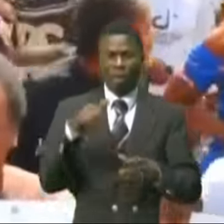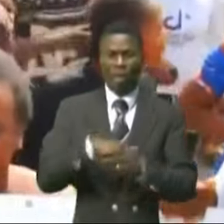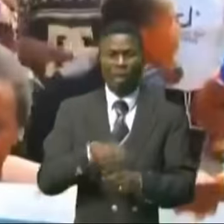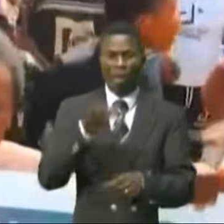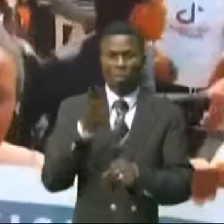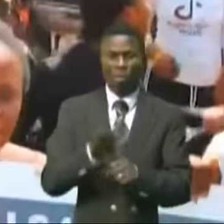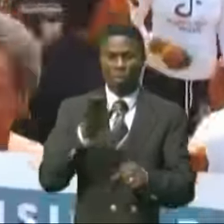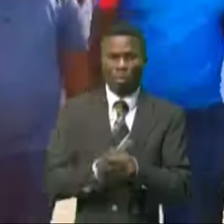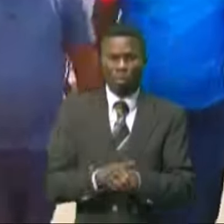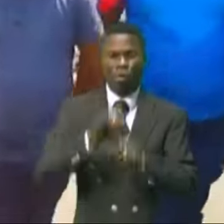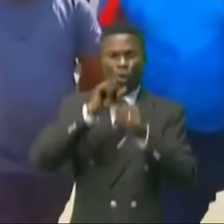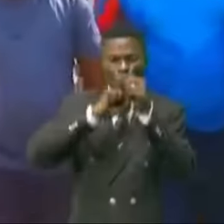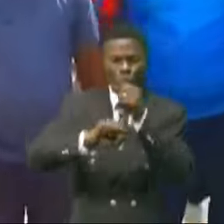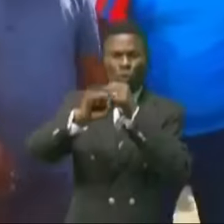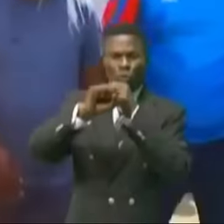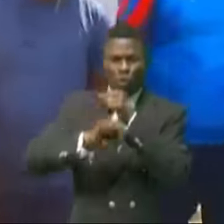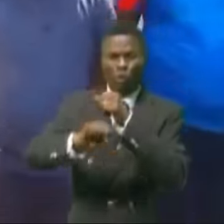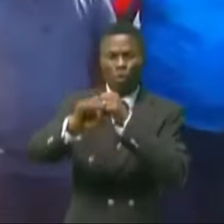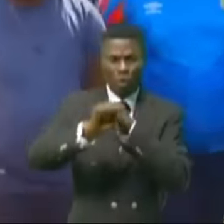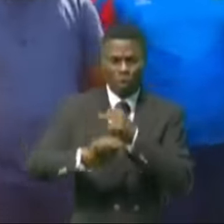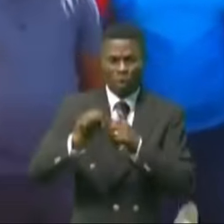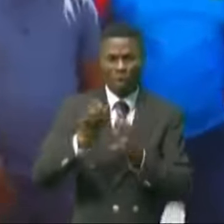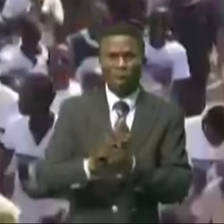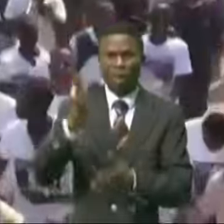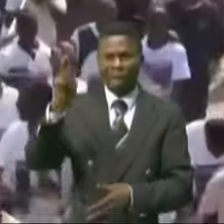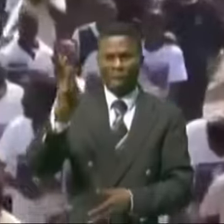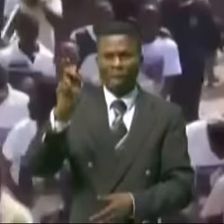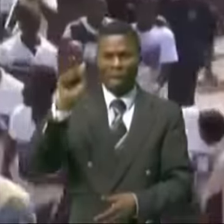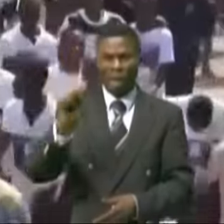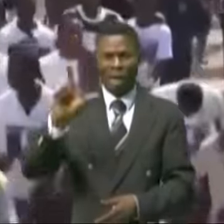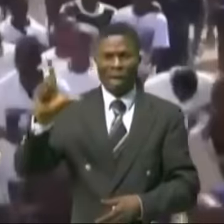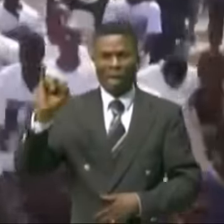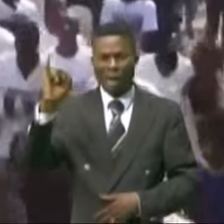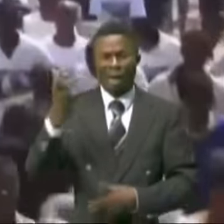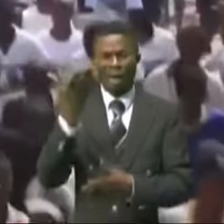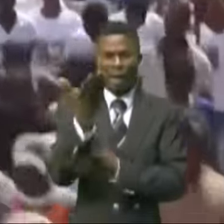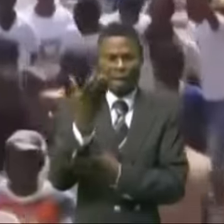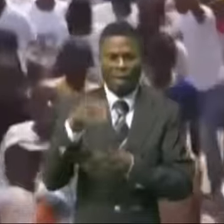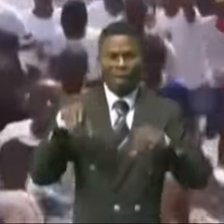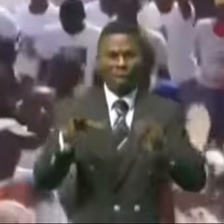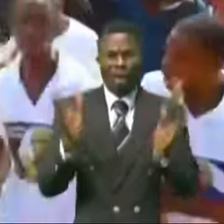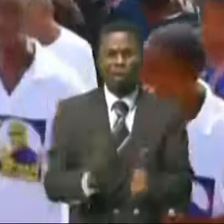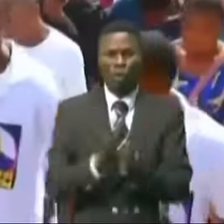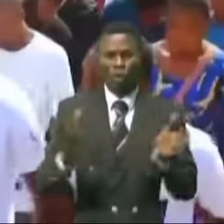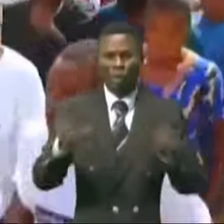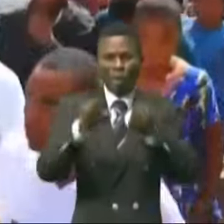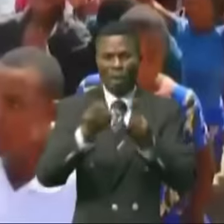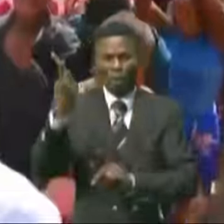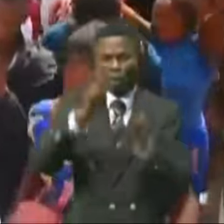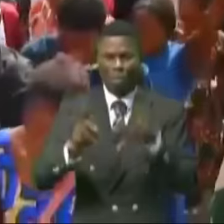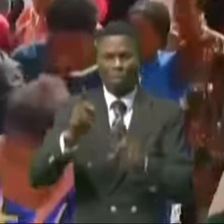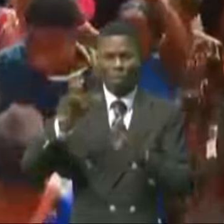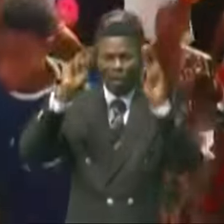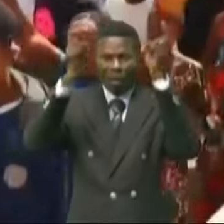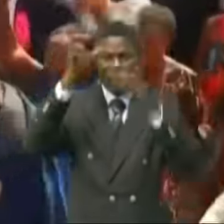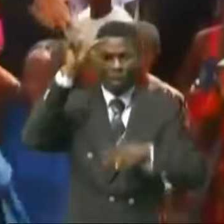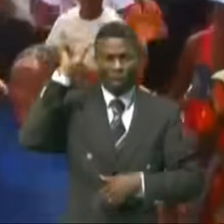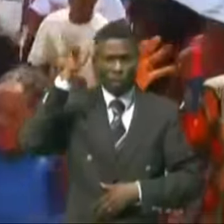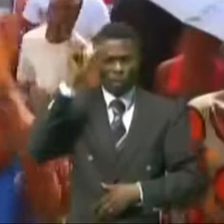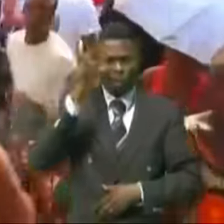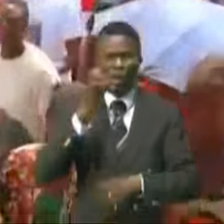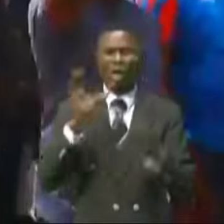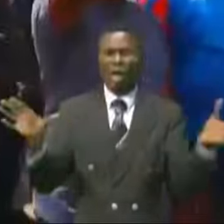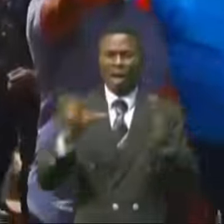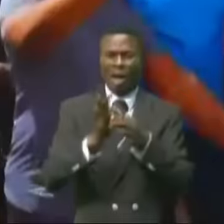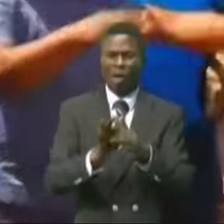multiples sensibilisations, Kalimbouyi appelle les Congolais et les Louchois en particulier à se tenir prêts pour faire face